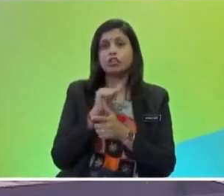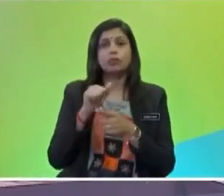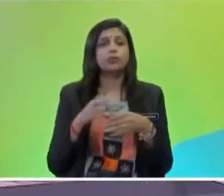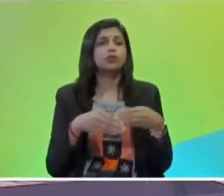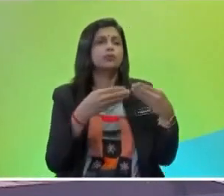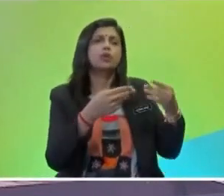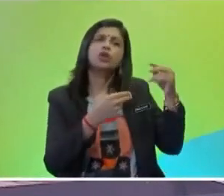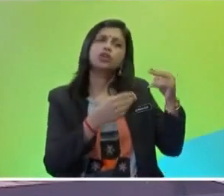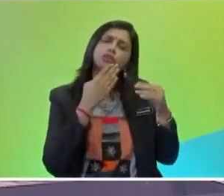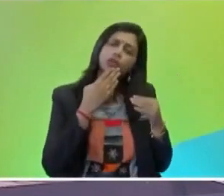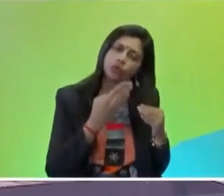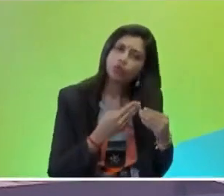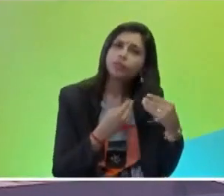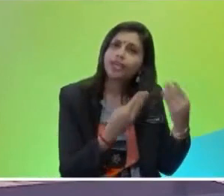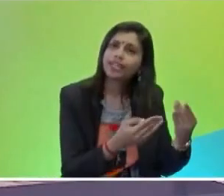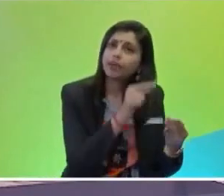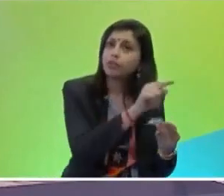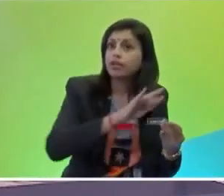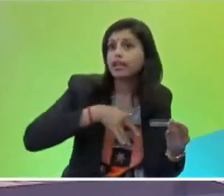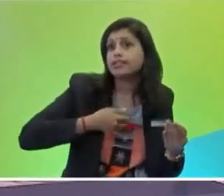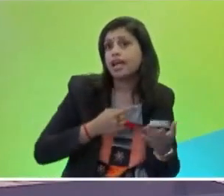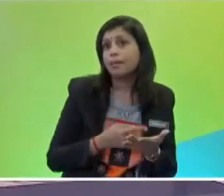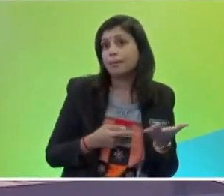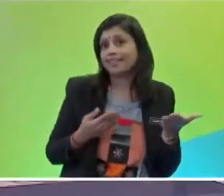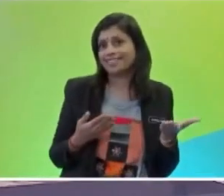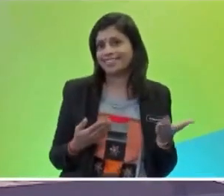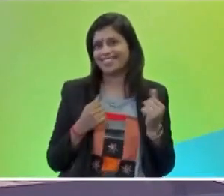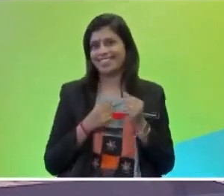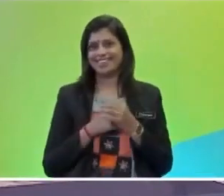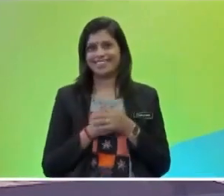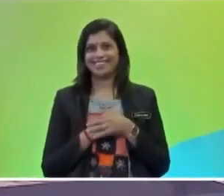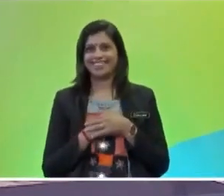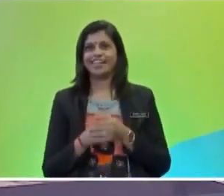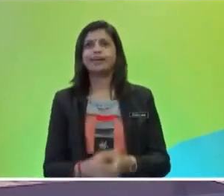kita sekali. Kita akan lihat. Baik. Okay, perasaan yang biasa kita.